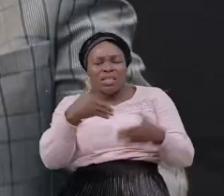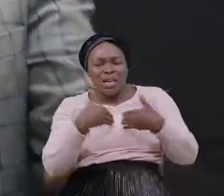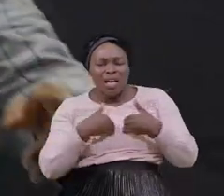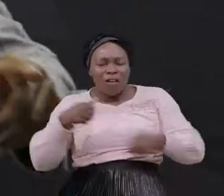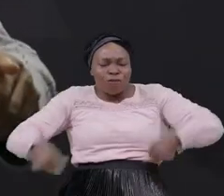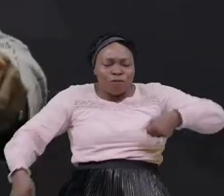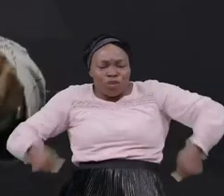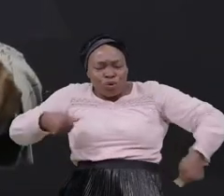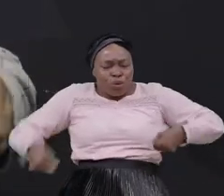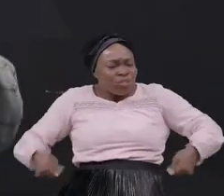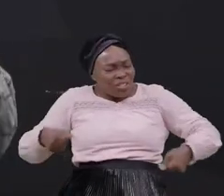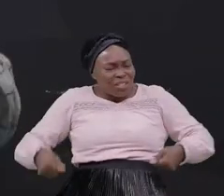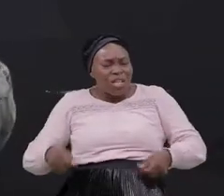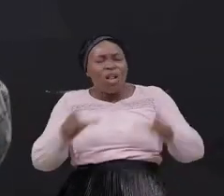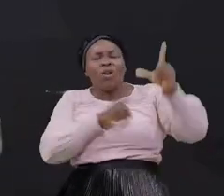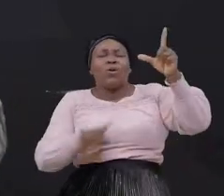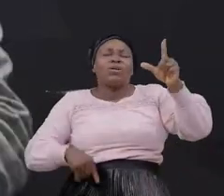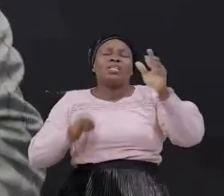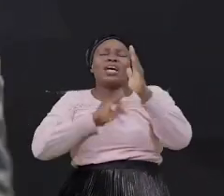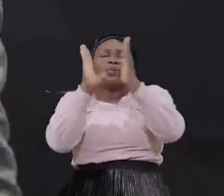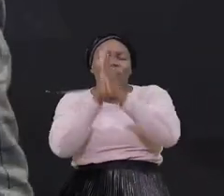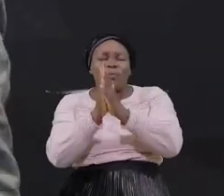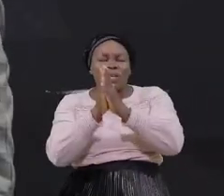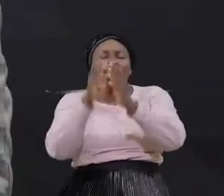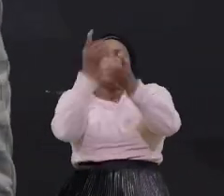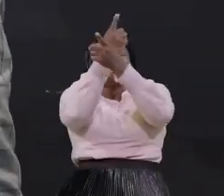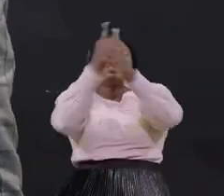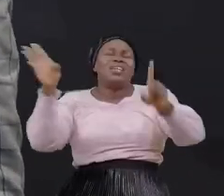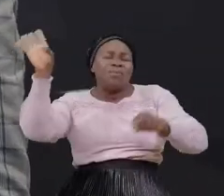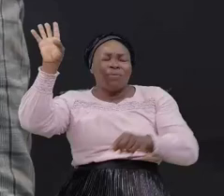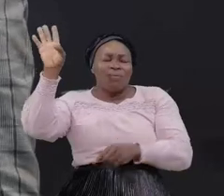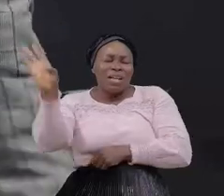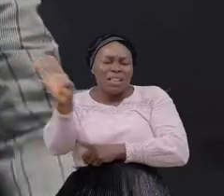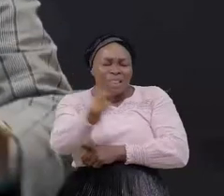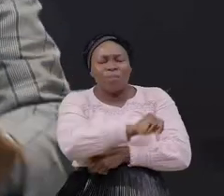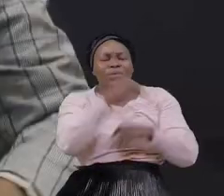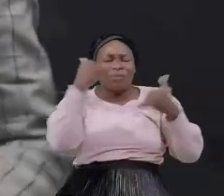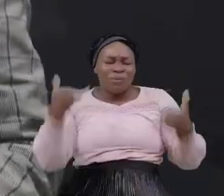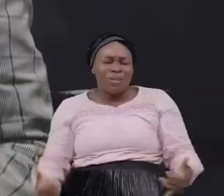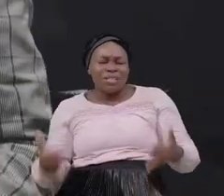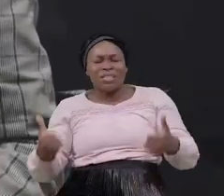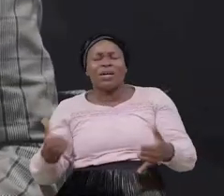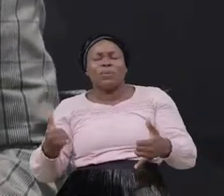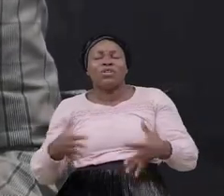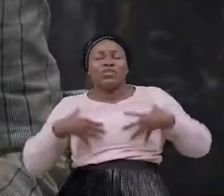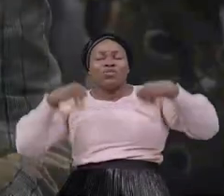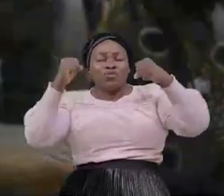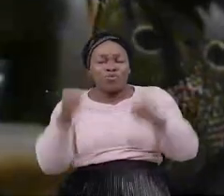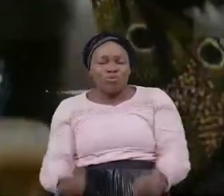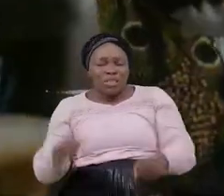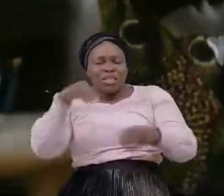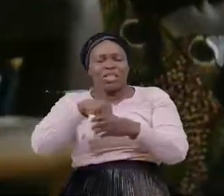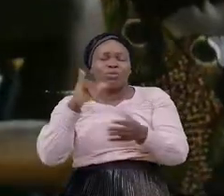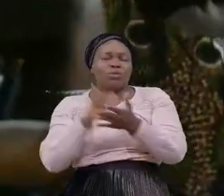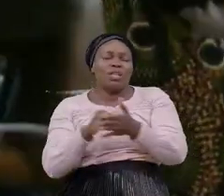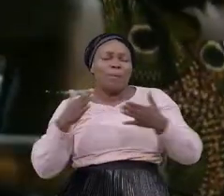d'autres qui vont à béquille. Je prie, Seigneur, que tu les délivres maintenant. Que la force vienne dans vos